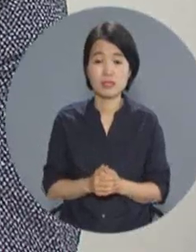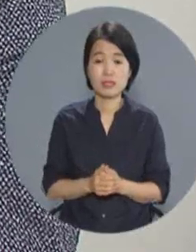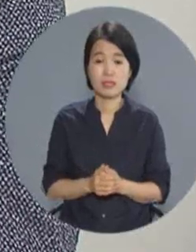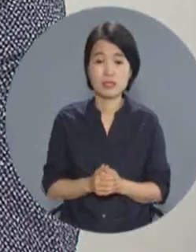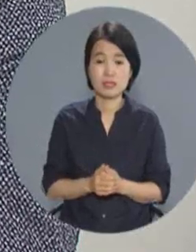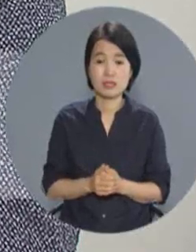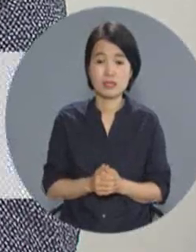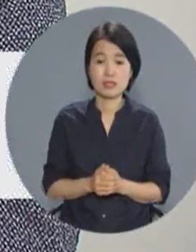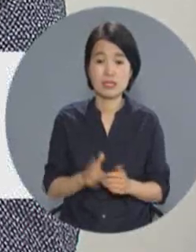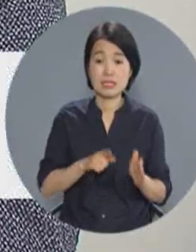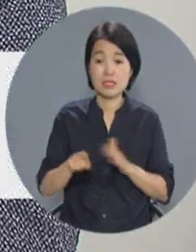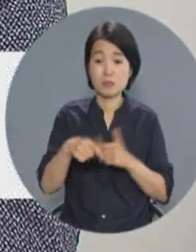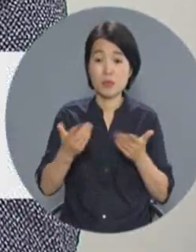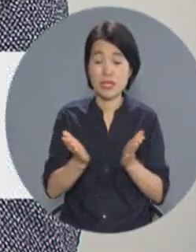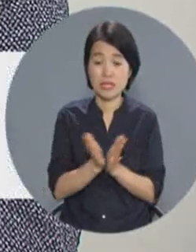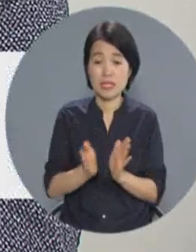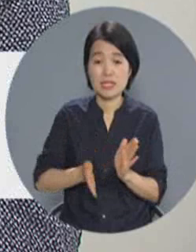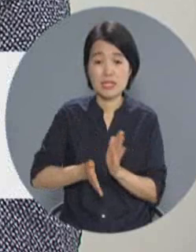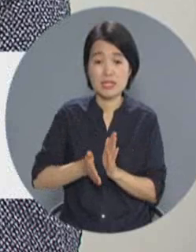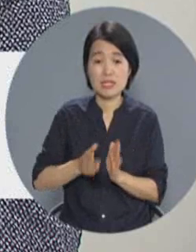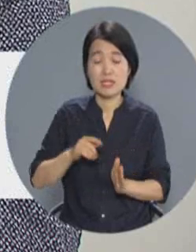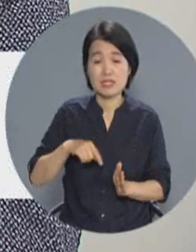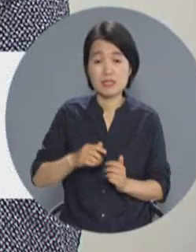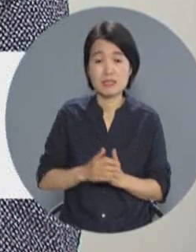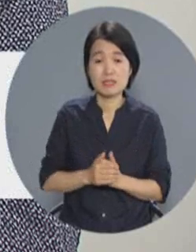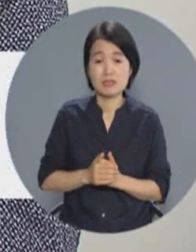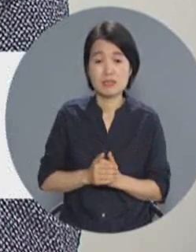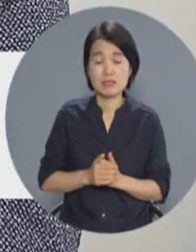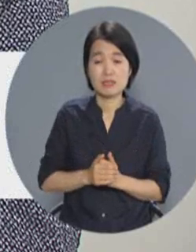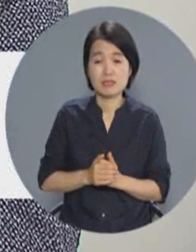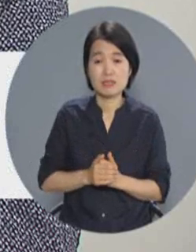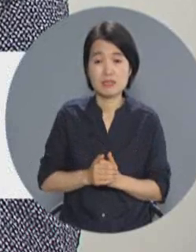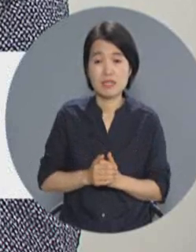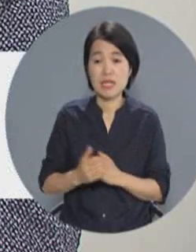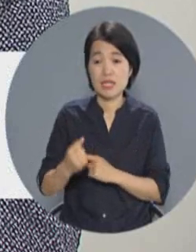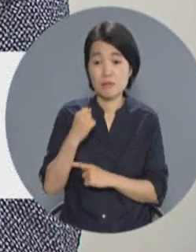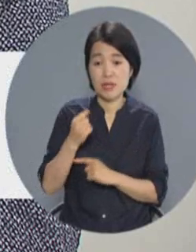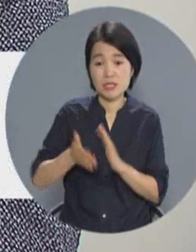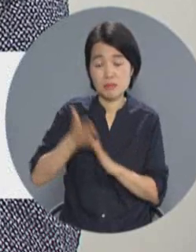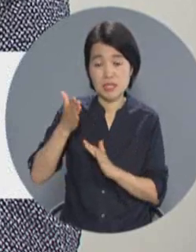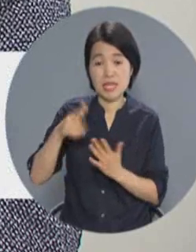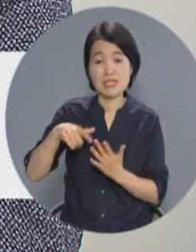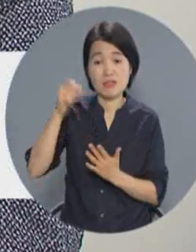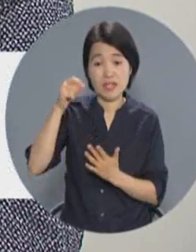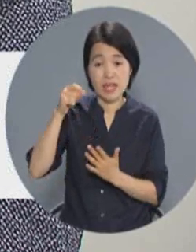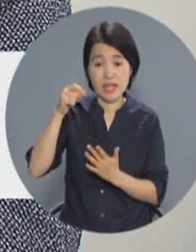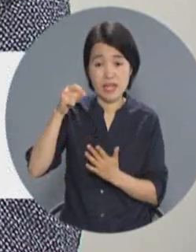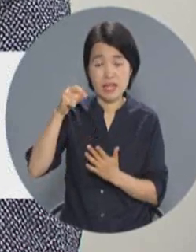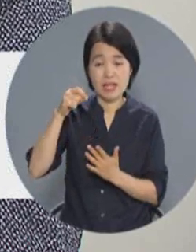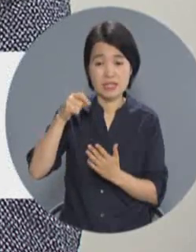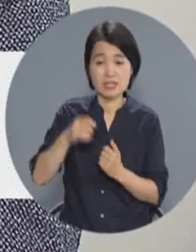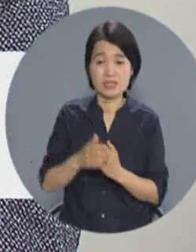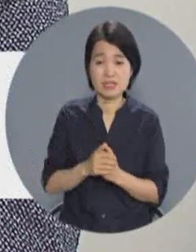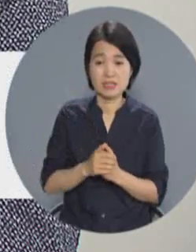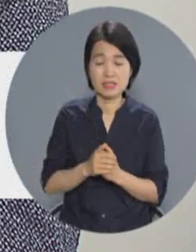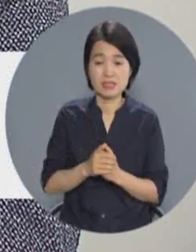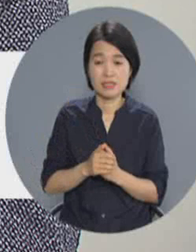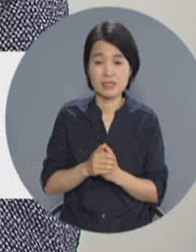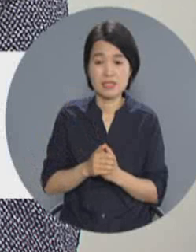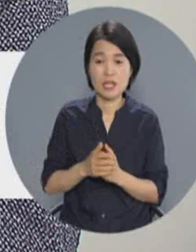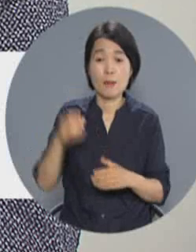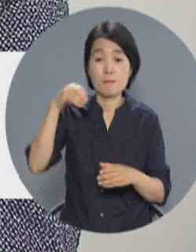아직까지 스스로 역량을 시민들의 선택지 안에 들어가는 데까지는